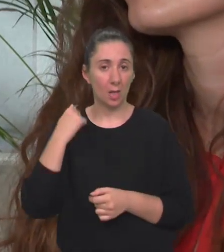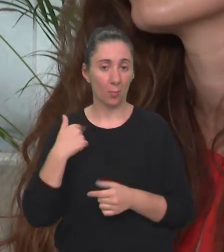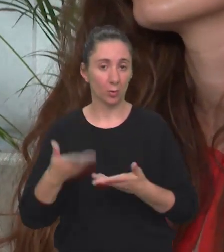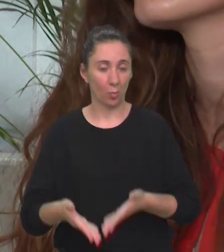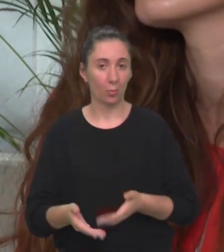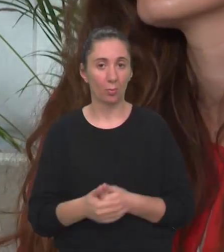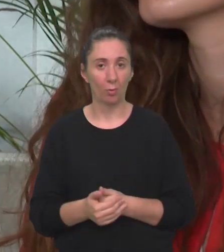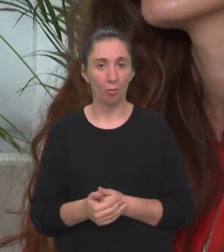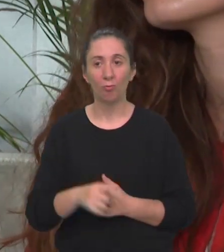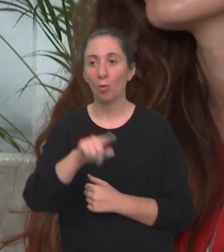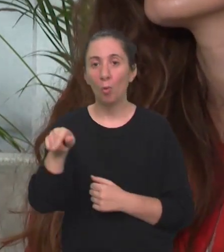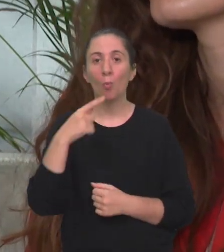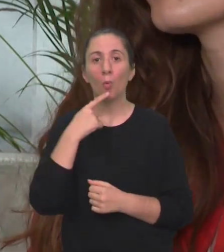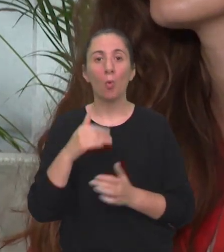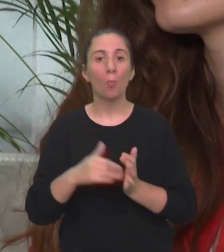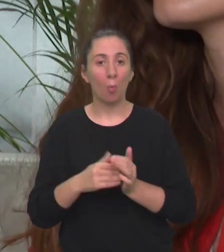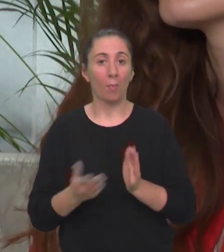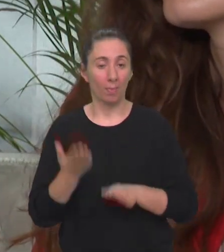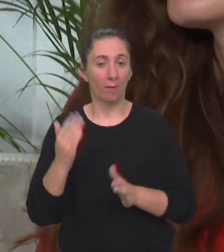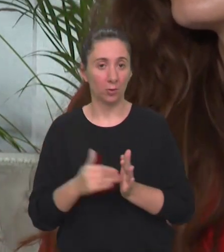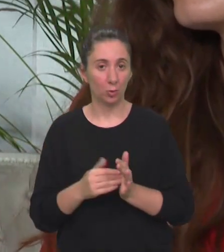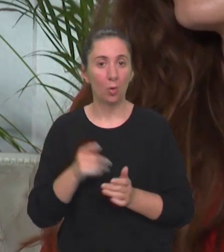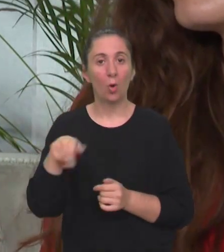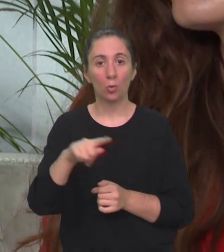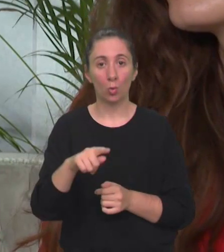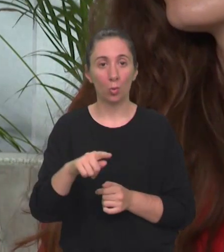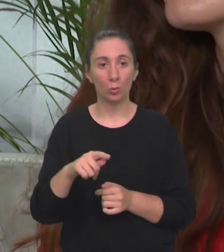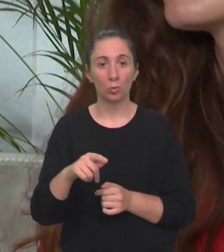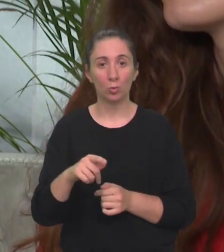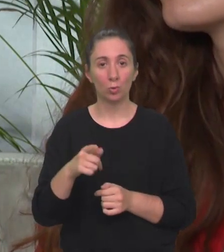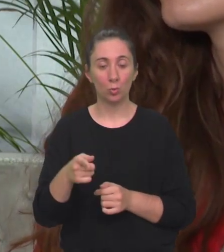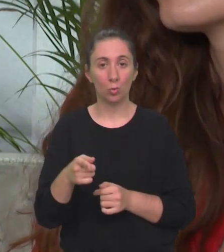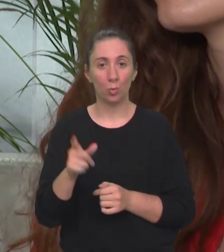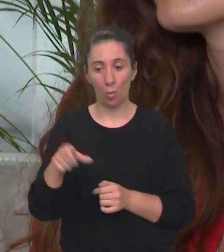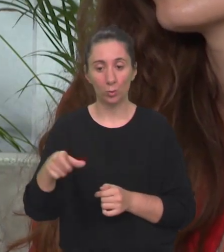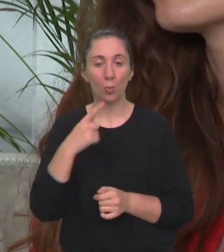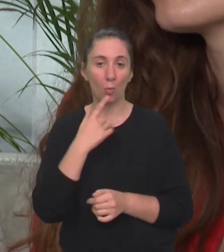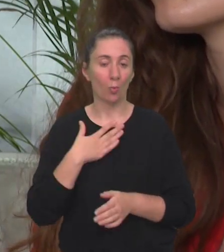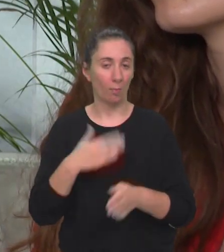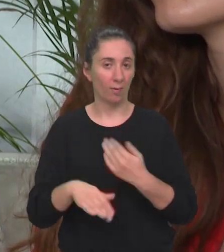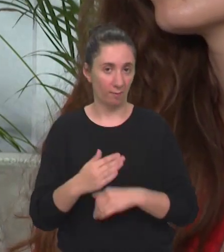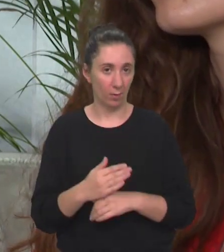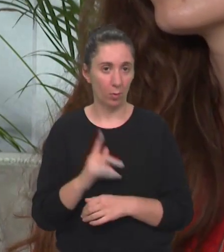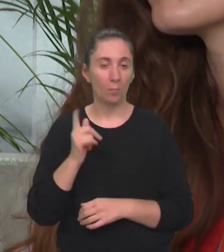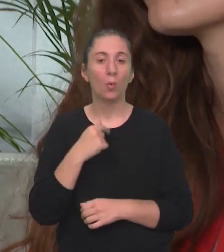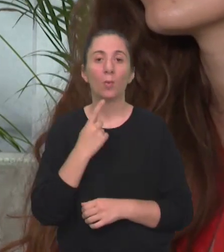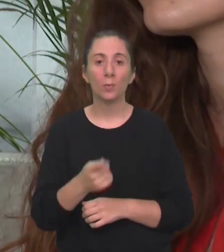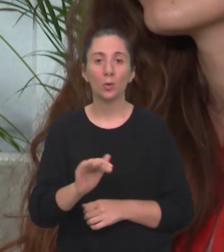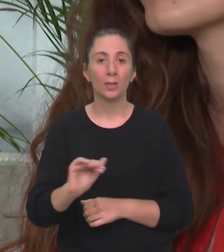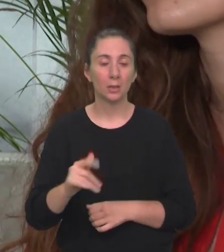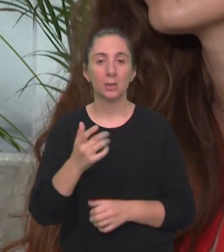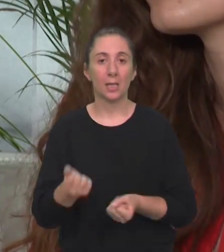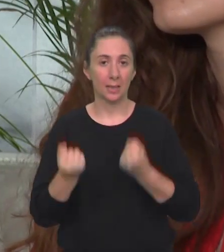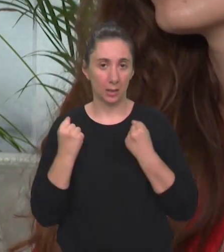tu onima kojima je pomoć najpotrebnija, a to se odnosi konkretno na osobe s invaliditetom i moramo spomenuti